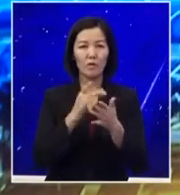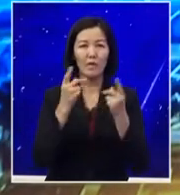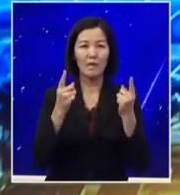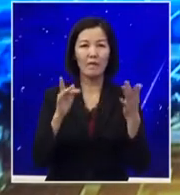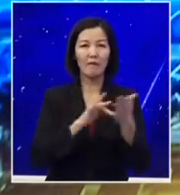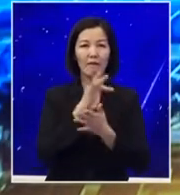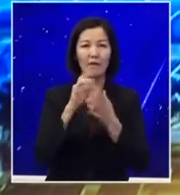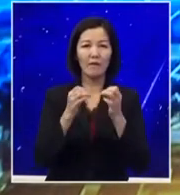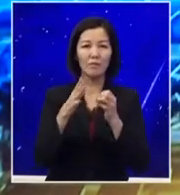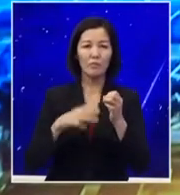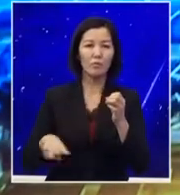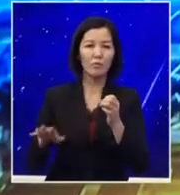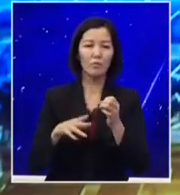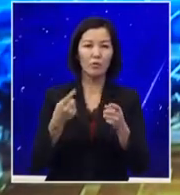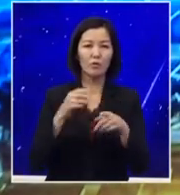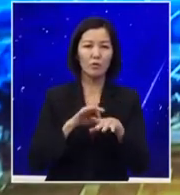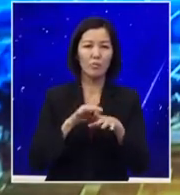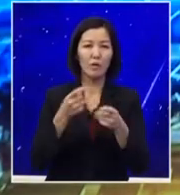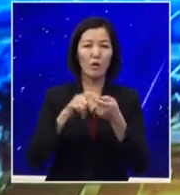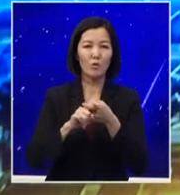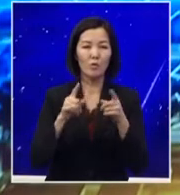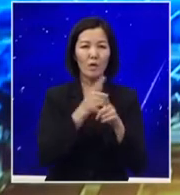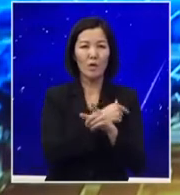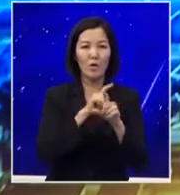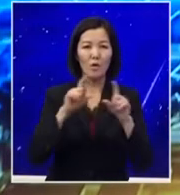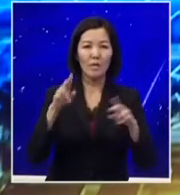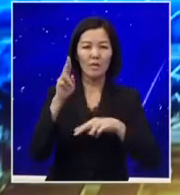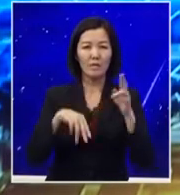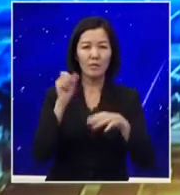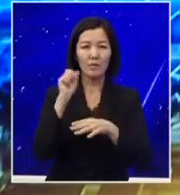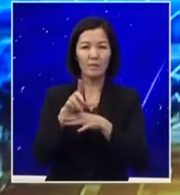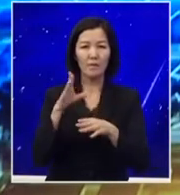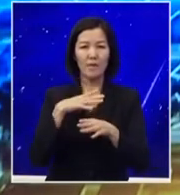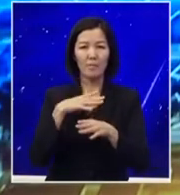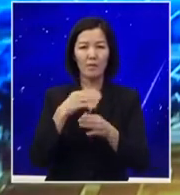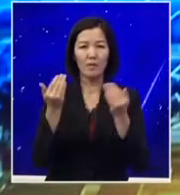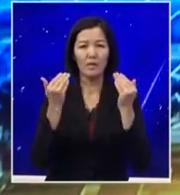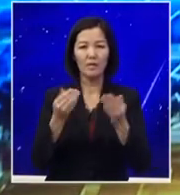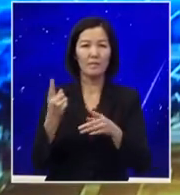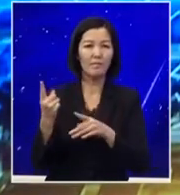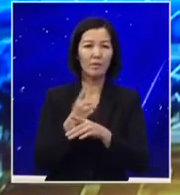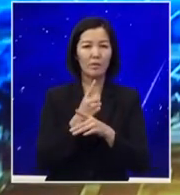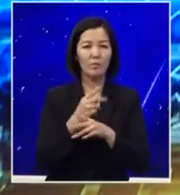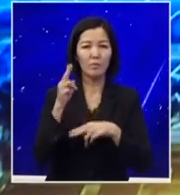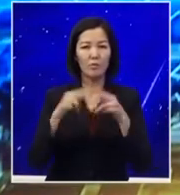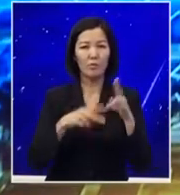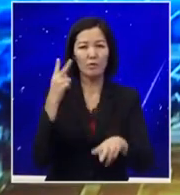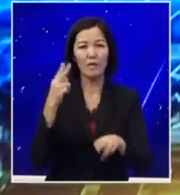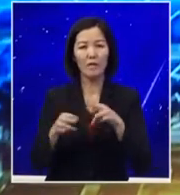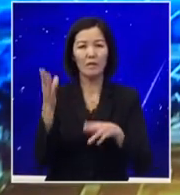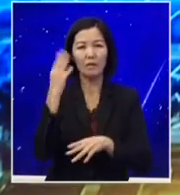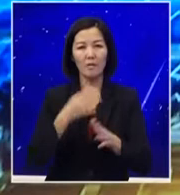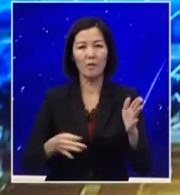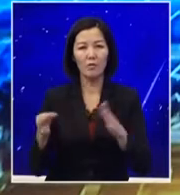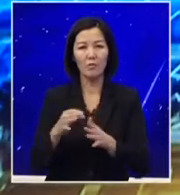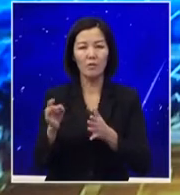өзге 13 өңірде жұқпалы аурулар ауруханасын салуды тапсырғантын. Ел аймақтар арасында бірінші болып құрылысты аяқтаған